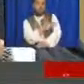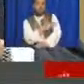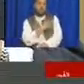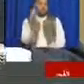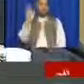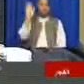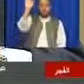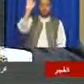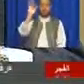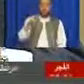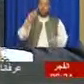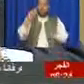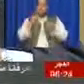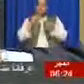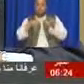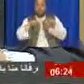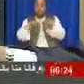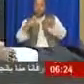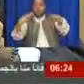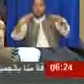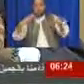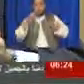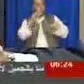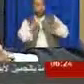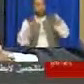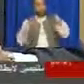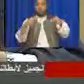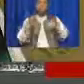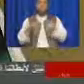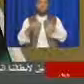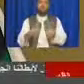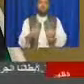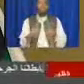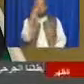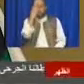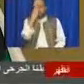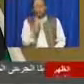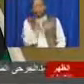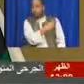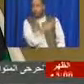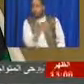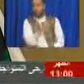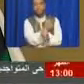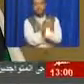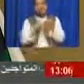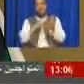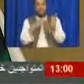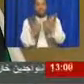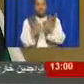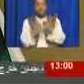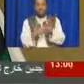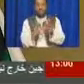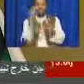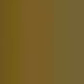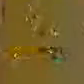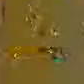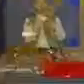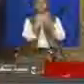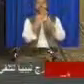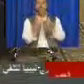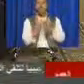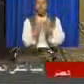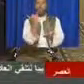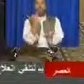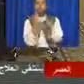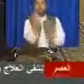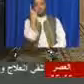انا فعلت كذا وانيل لصلاحك بين الزاويه وارسلت بين مصراته وتورغا ما ينبغي يشهد تكون